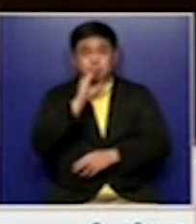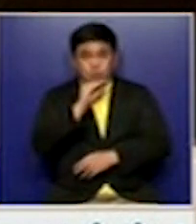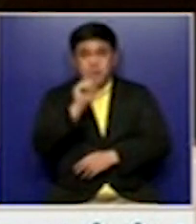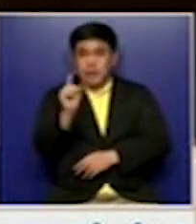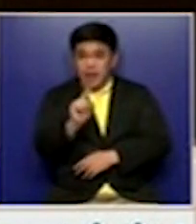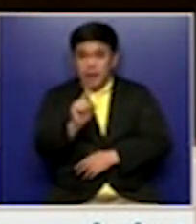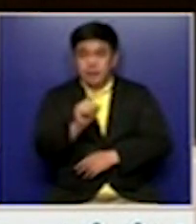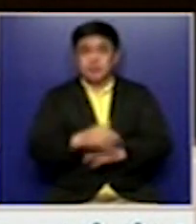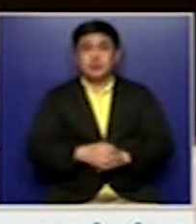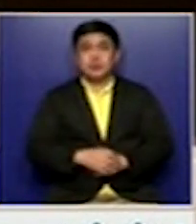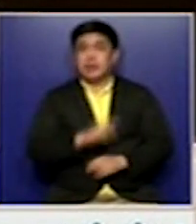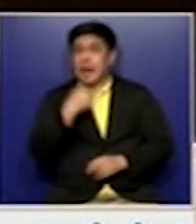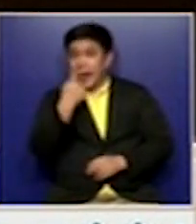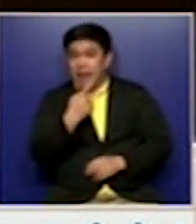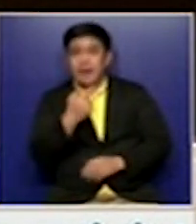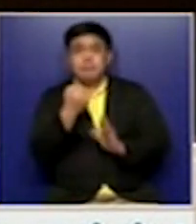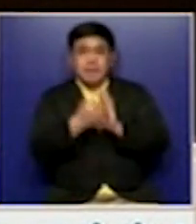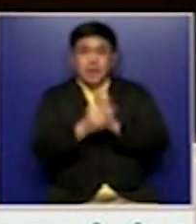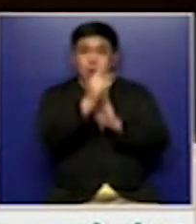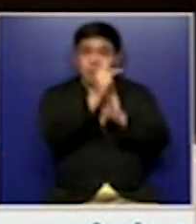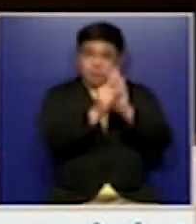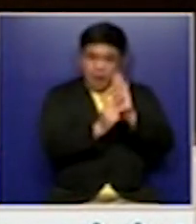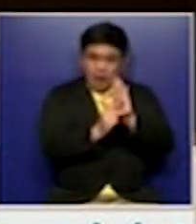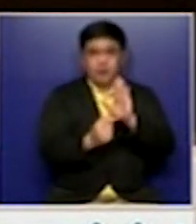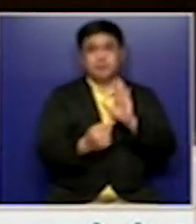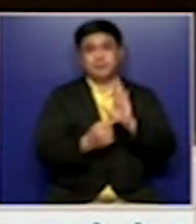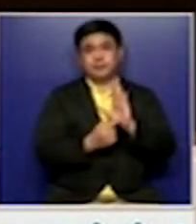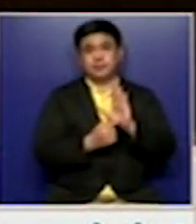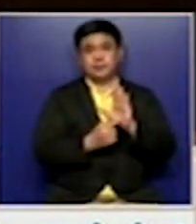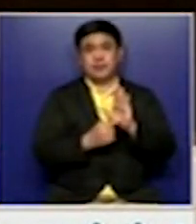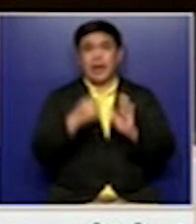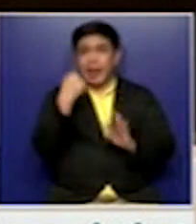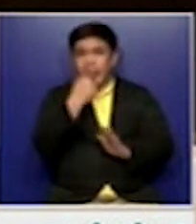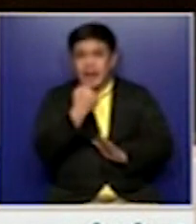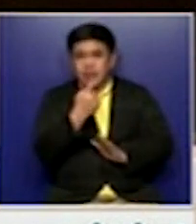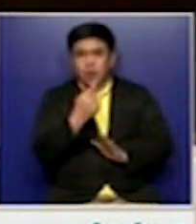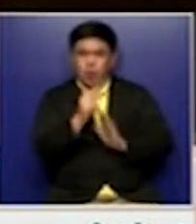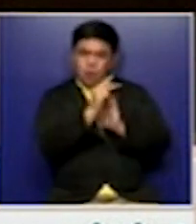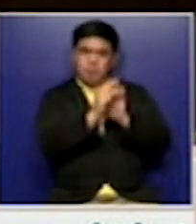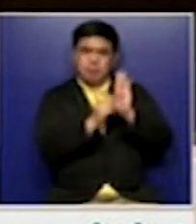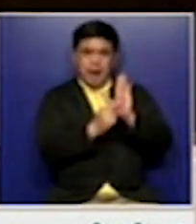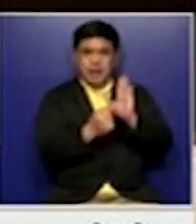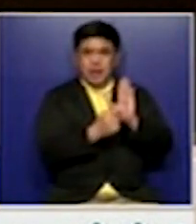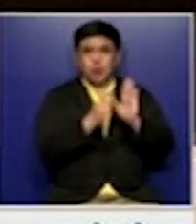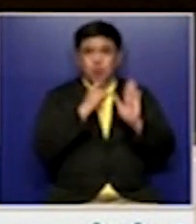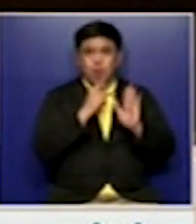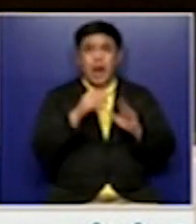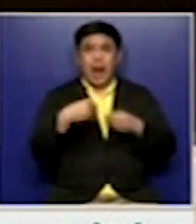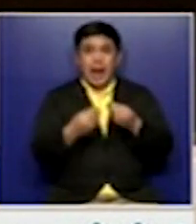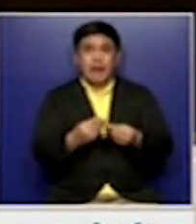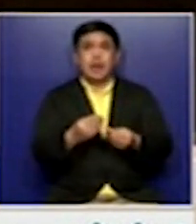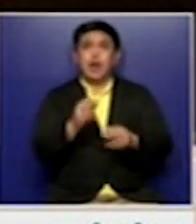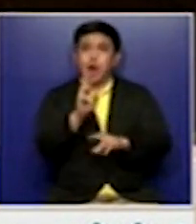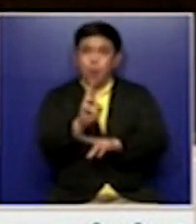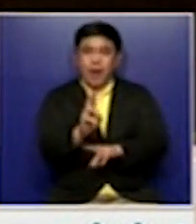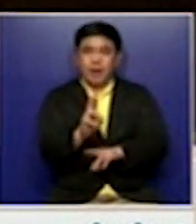าใครก็ตามที่ทำผิดกฎหมายนะครับกฎหมายมันเป็นกฎหมายอยู่แล้วขอให้ระมัดระวังผมไม่ได้ปกป้องท่านนาย